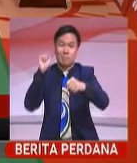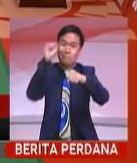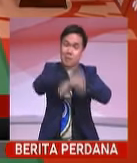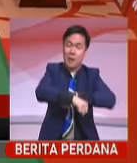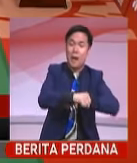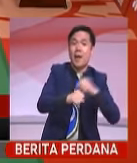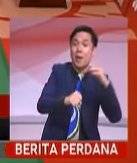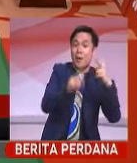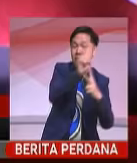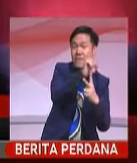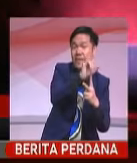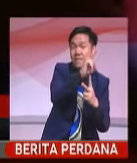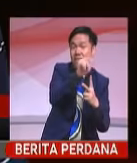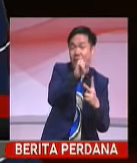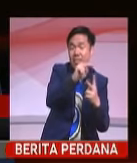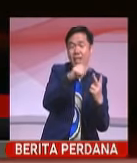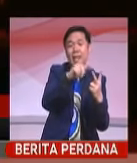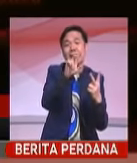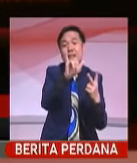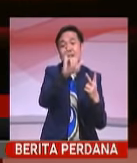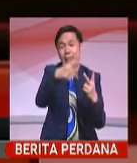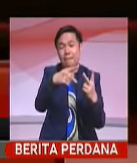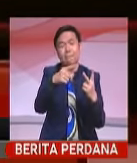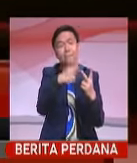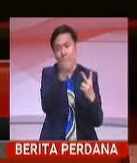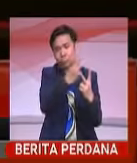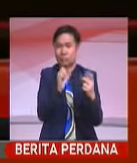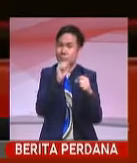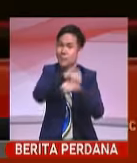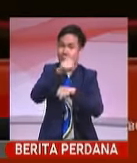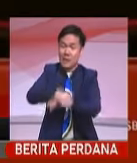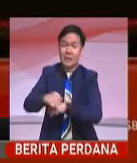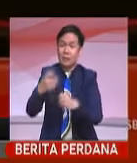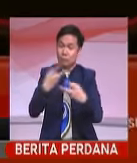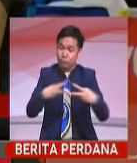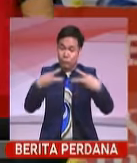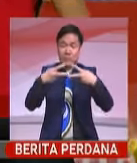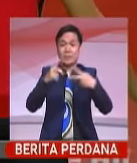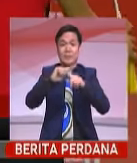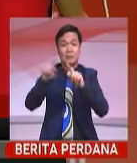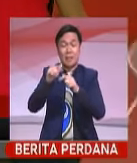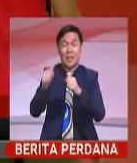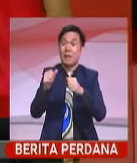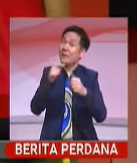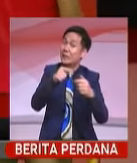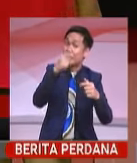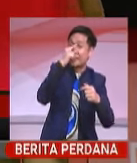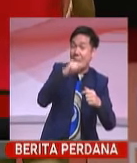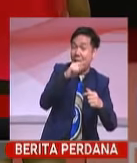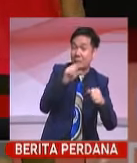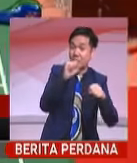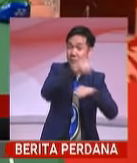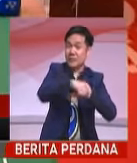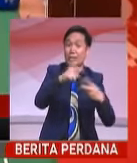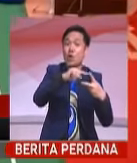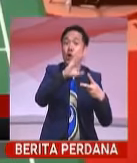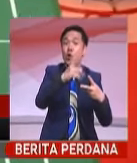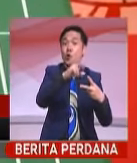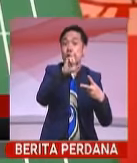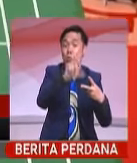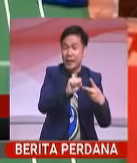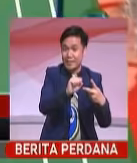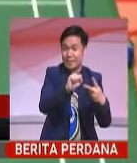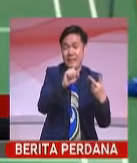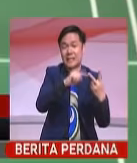senegara Vivian Hu Yap Cheng Wang pada aksi pertama sebelum mengejutkan juara Yonex Terbuka Thailand Chris Yapoli